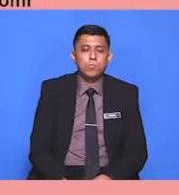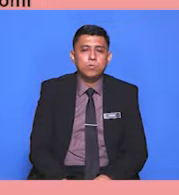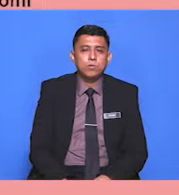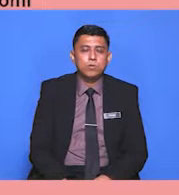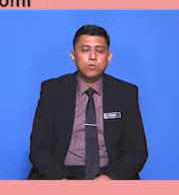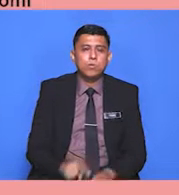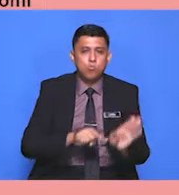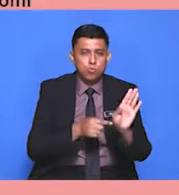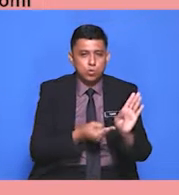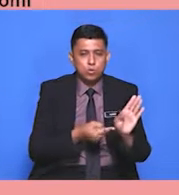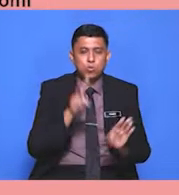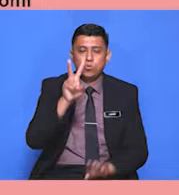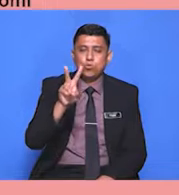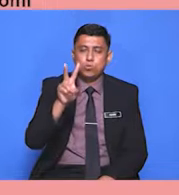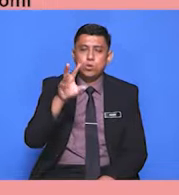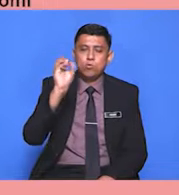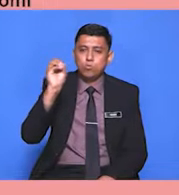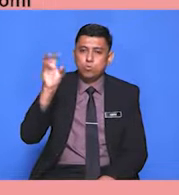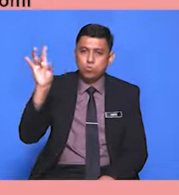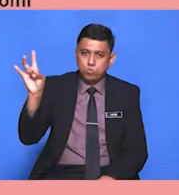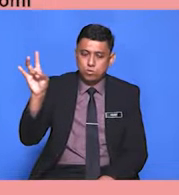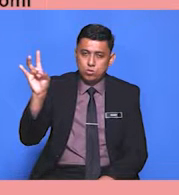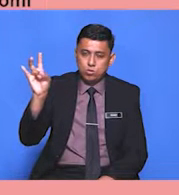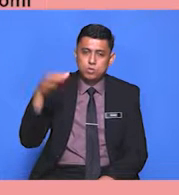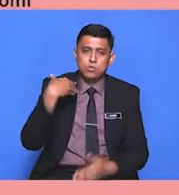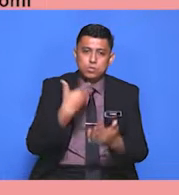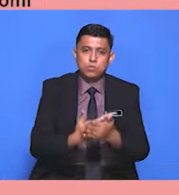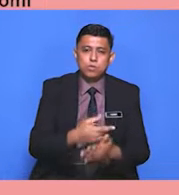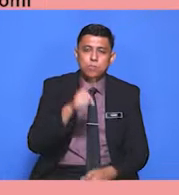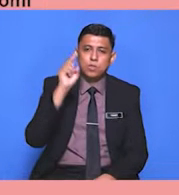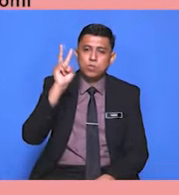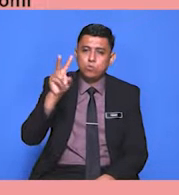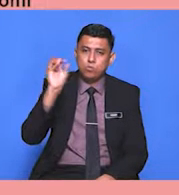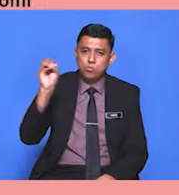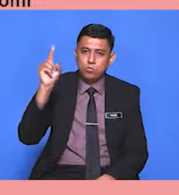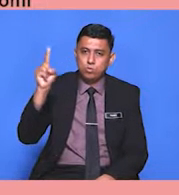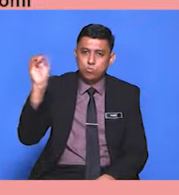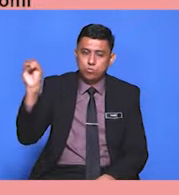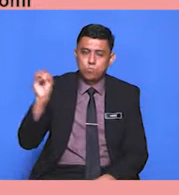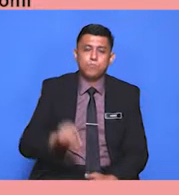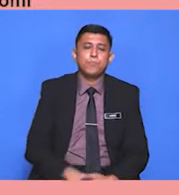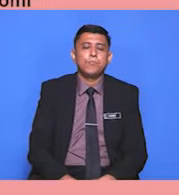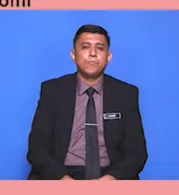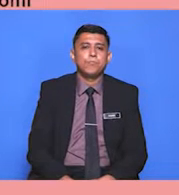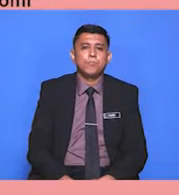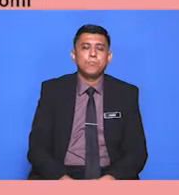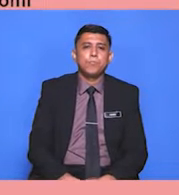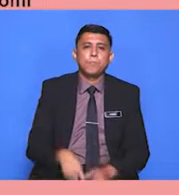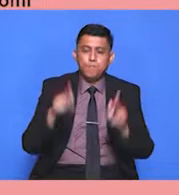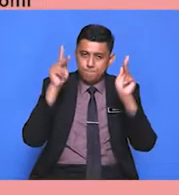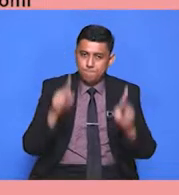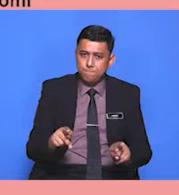bermula dari tahun 2007 hingga 2010. para